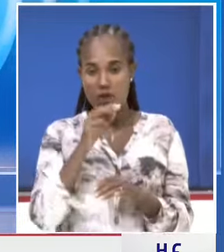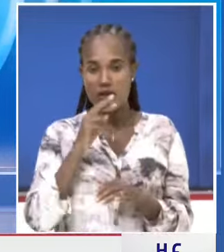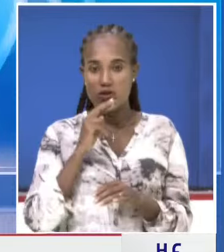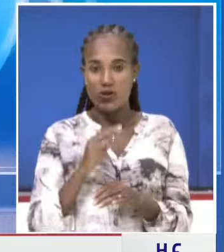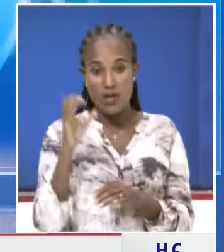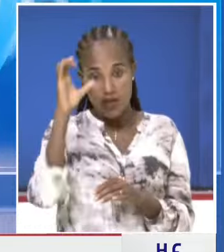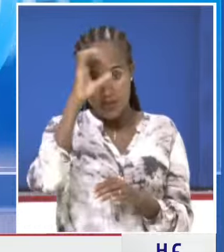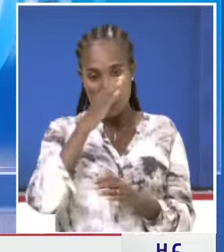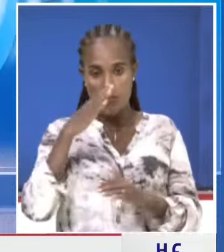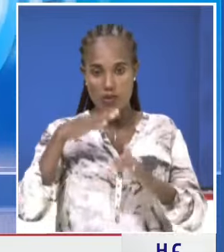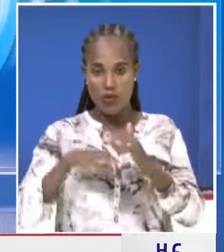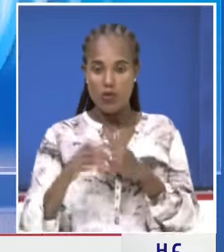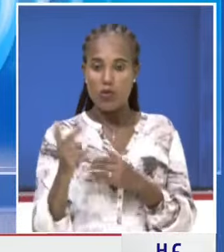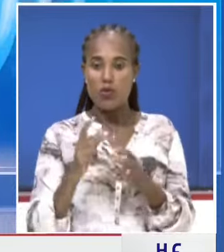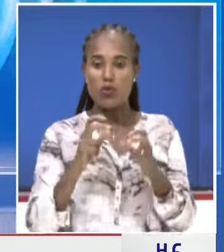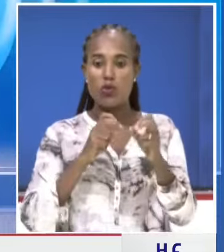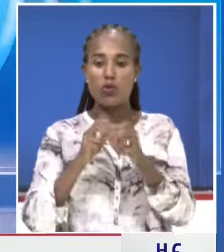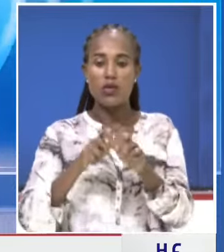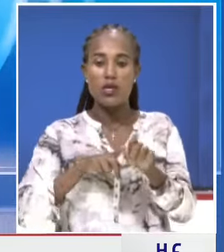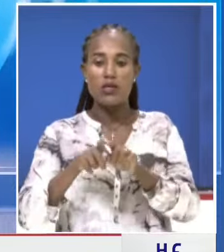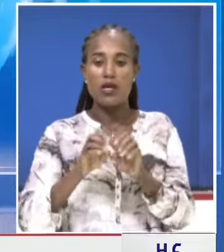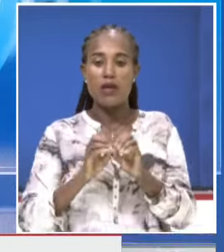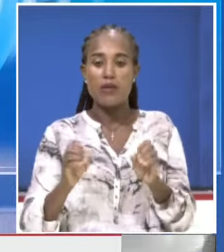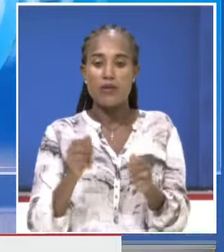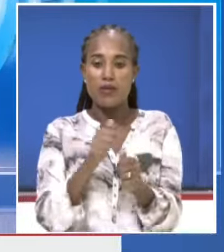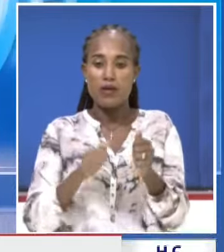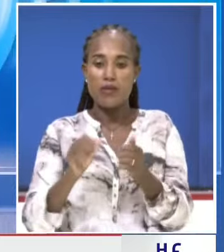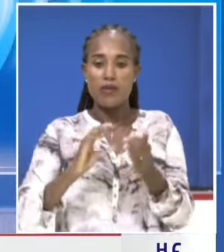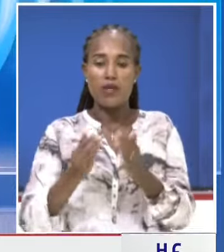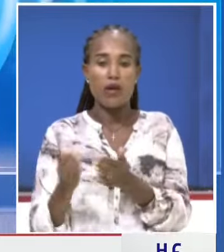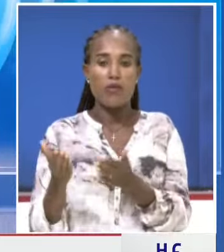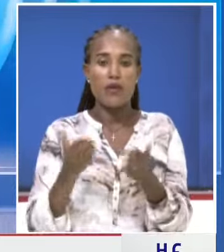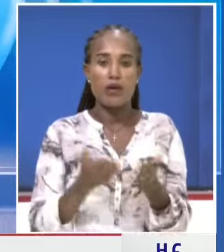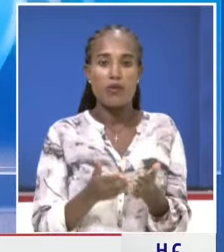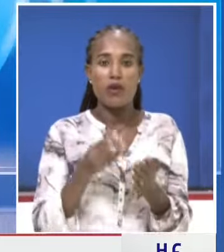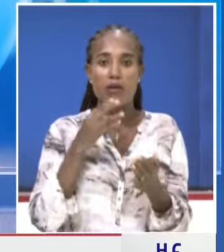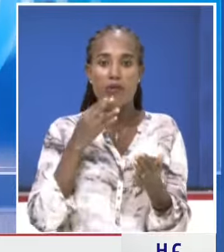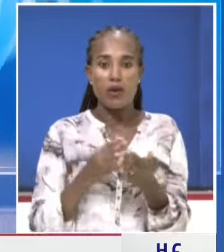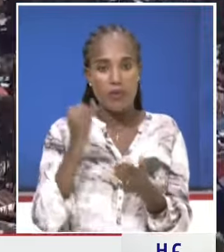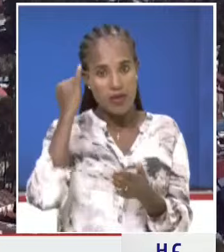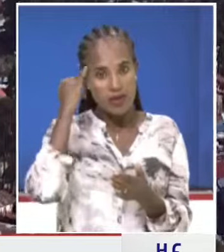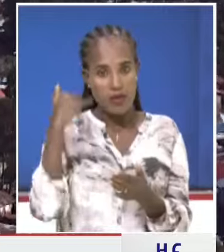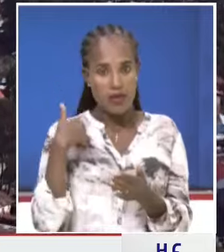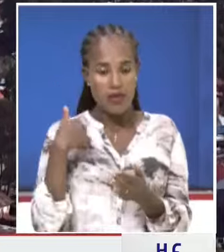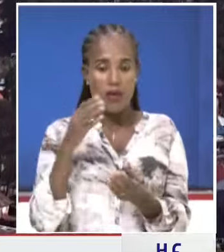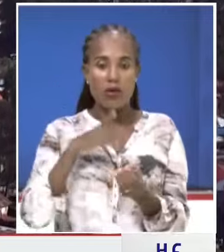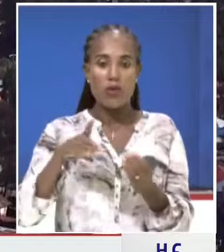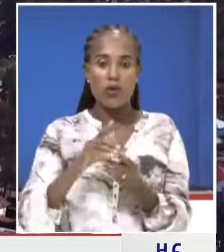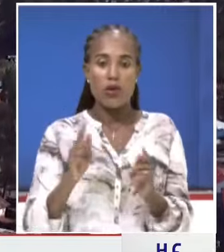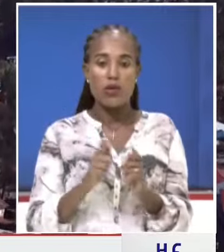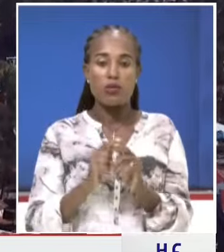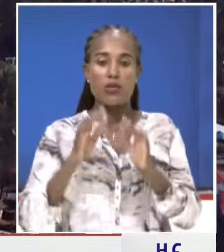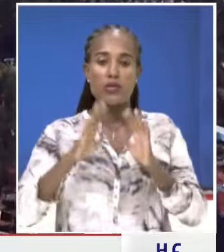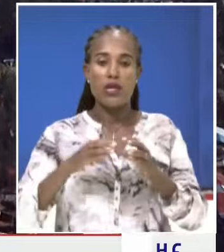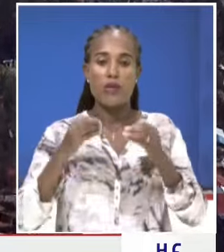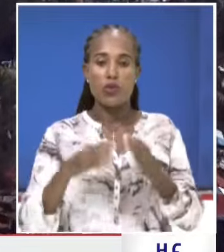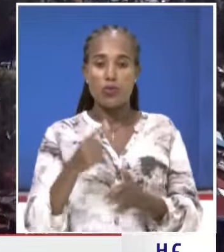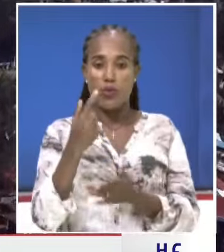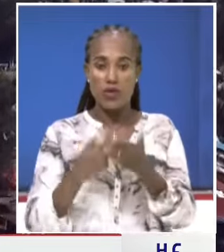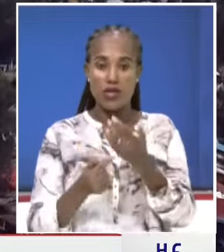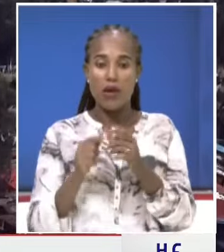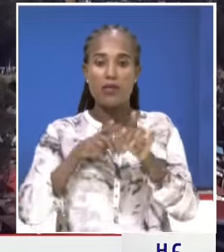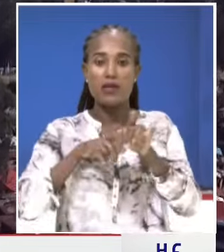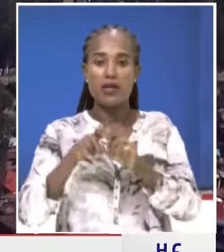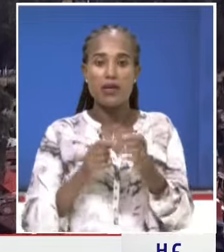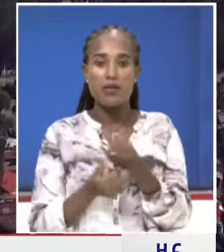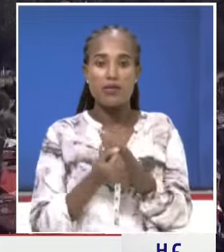ውስጥ በማስገባት ሁለቱም ወገኖች ለድርድር ያለምንም ቅድመ ሁኔታ ቢቀርቡ መልካም ነው የሚል አስተያየታል። በክልሉ ያጋጠመውን የሰላም እጦት በውይይትና